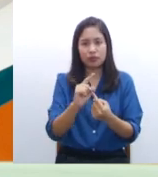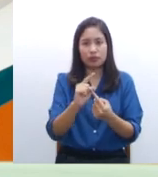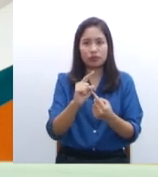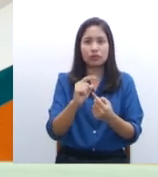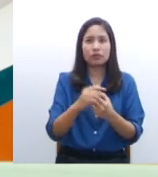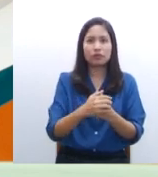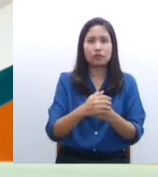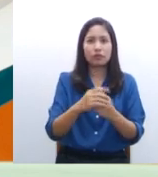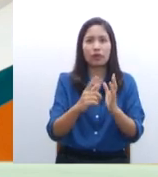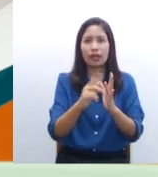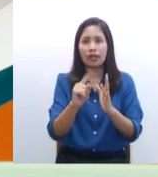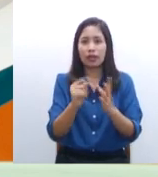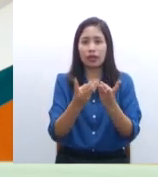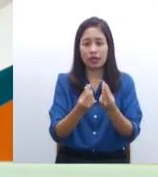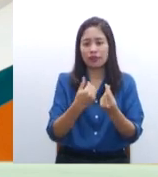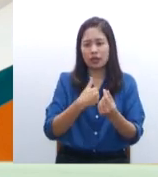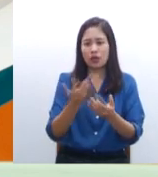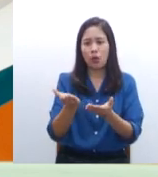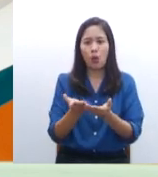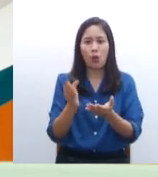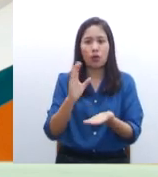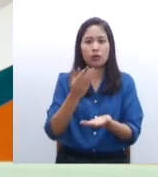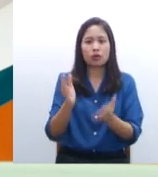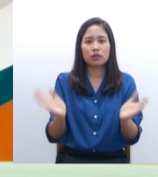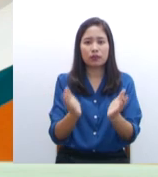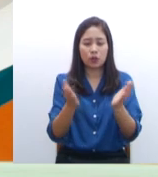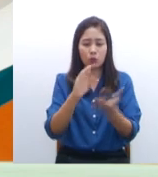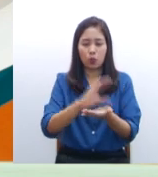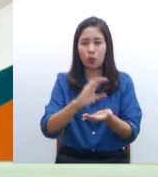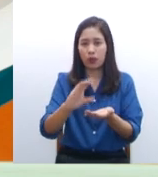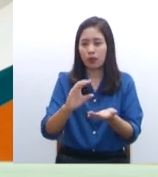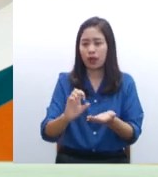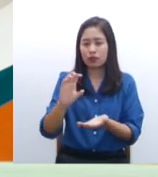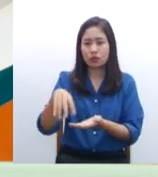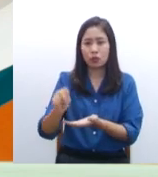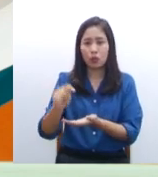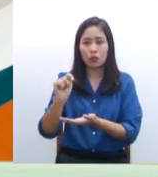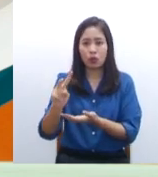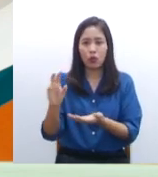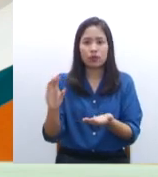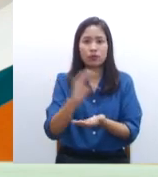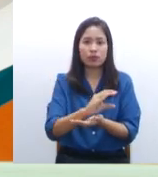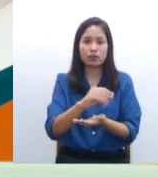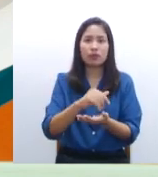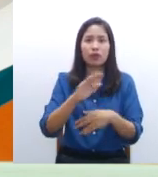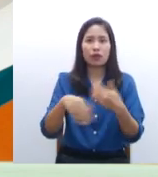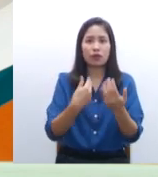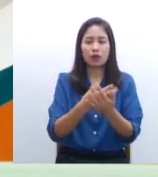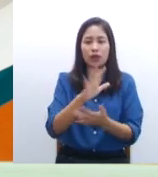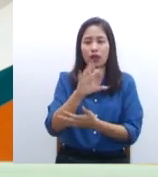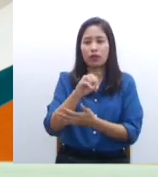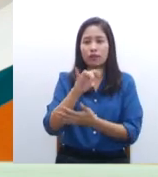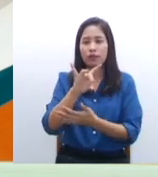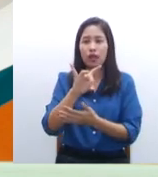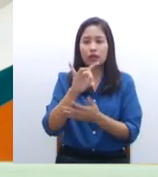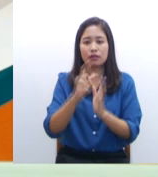มีเขตที่ขอรับการสนับสนุนงบประมาณจากสวท.นะครับเขตละ 50,000 บาทนะครับจำนวนทั้งสิ้น58เขตด้วยกันนะ